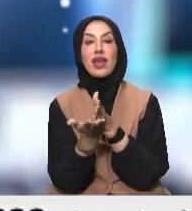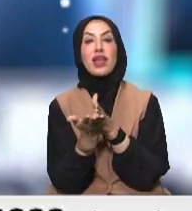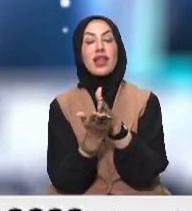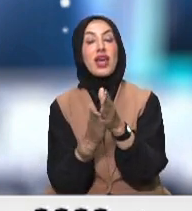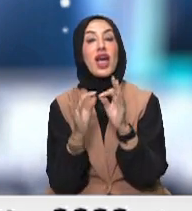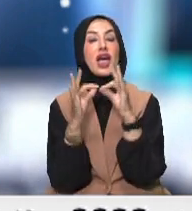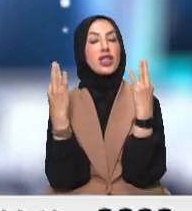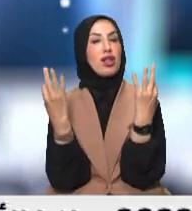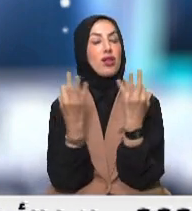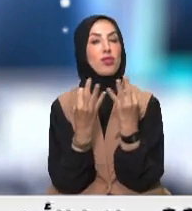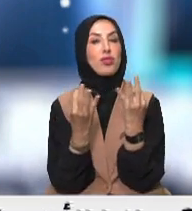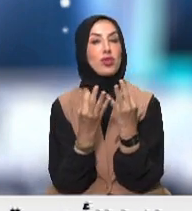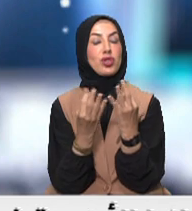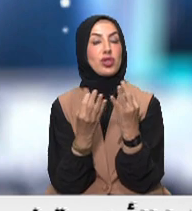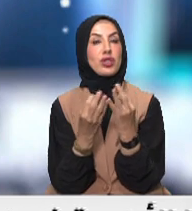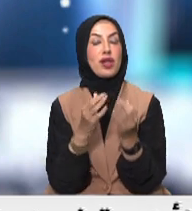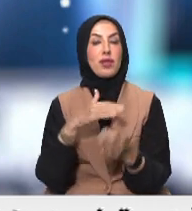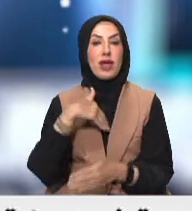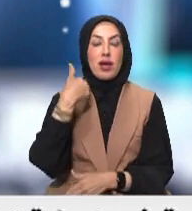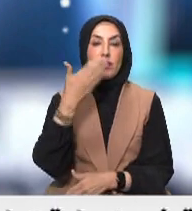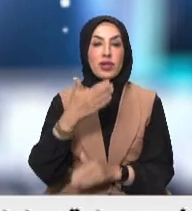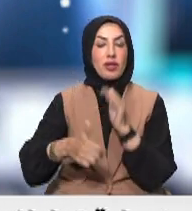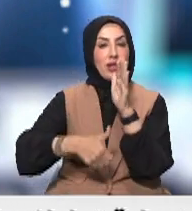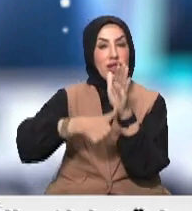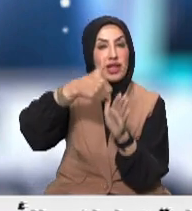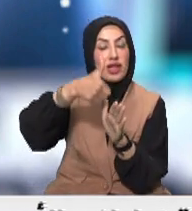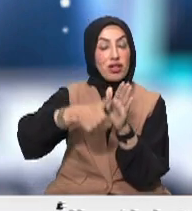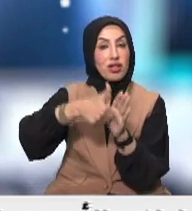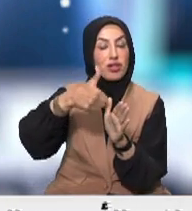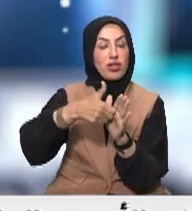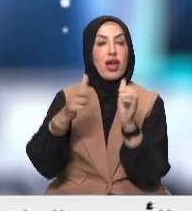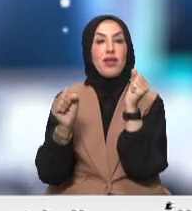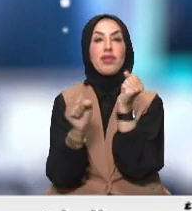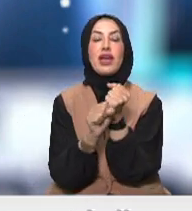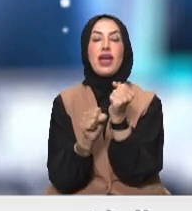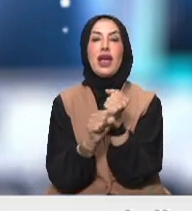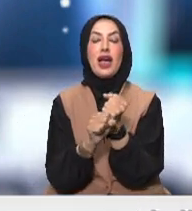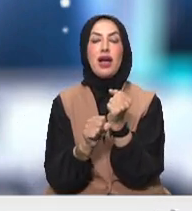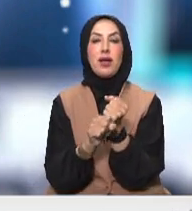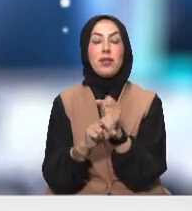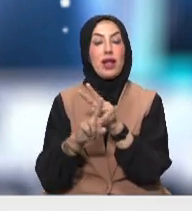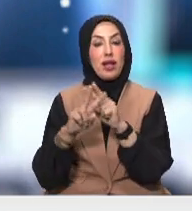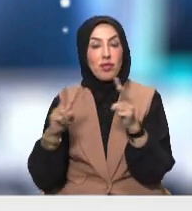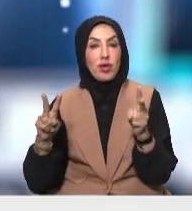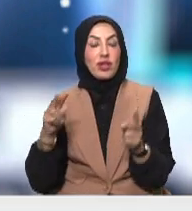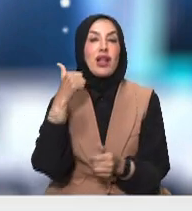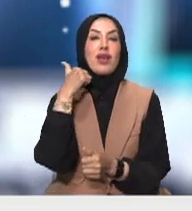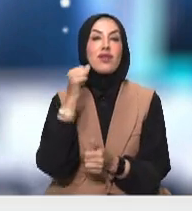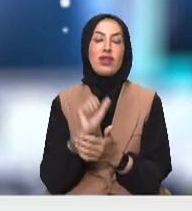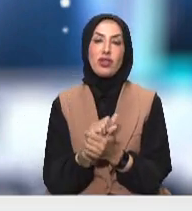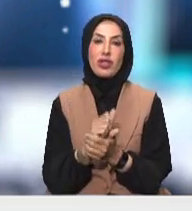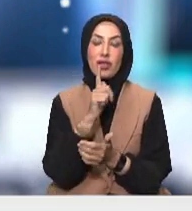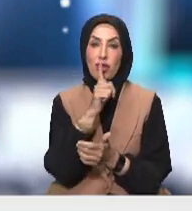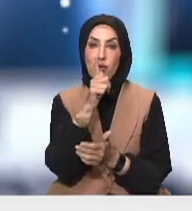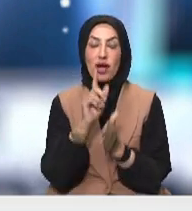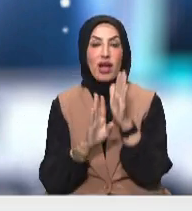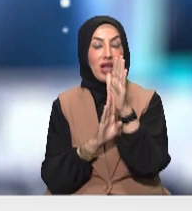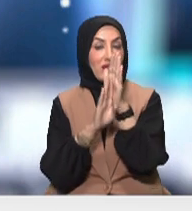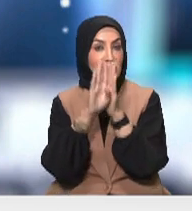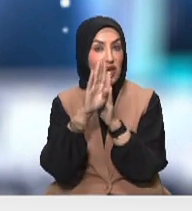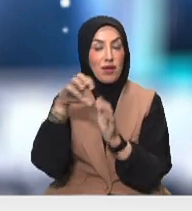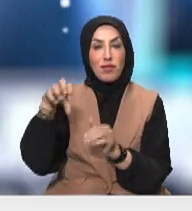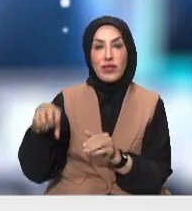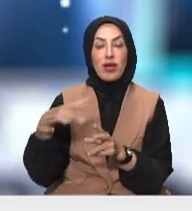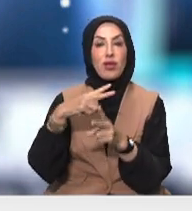الدولي متمنيا له التوفيق والنجاح في اداء مهام اعماله الجديده مؤكدا دعم دوله الكويت